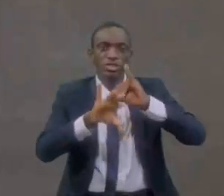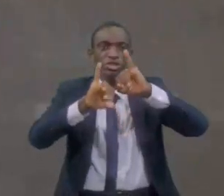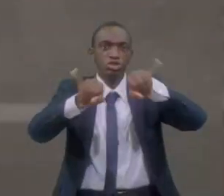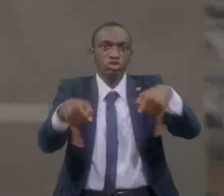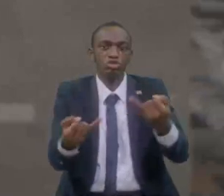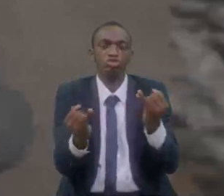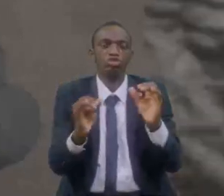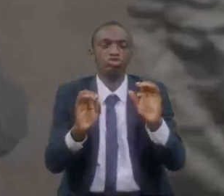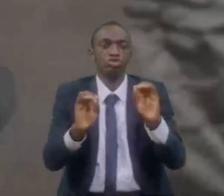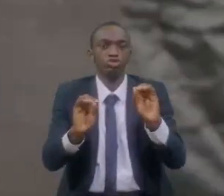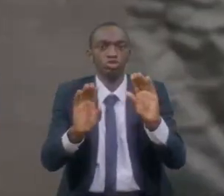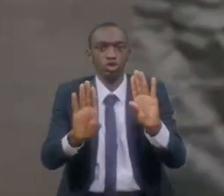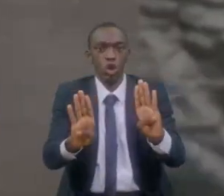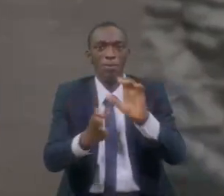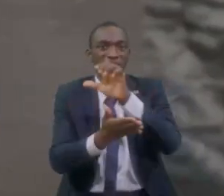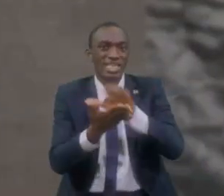Job 22,